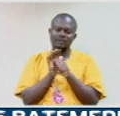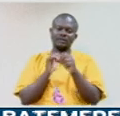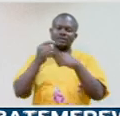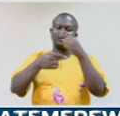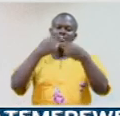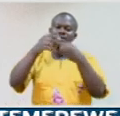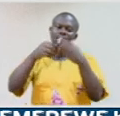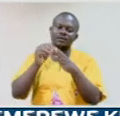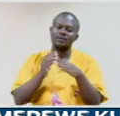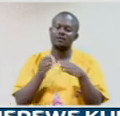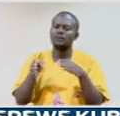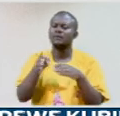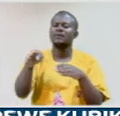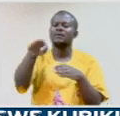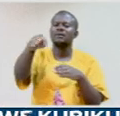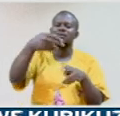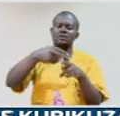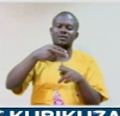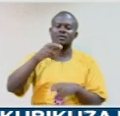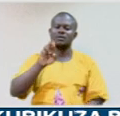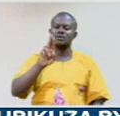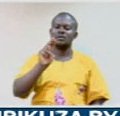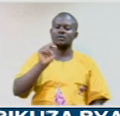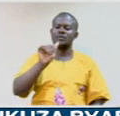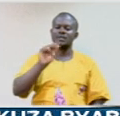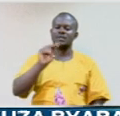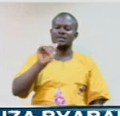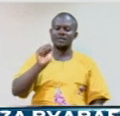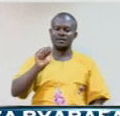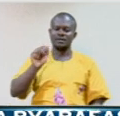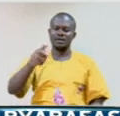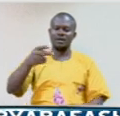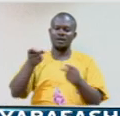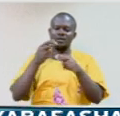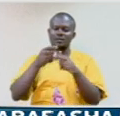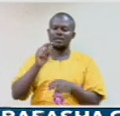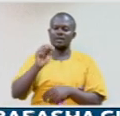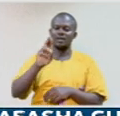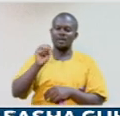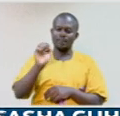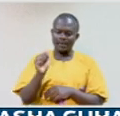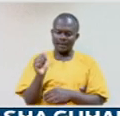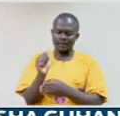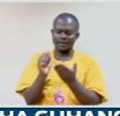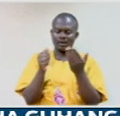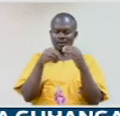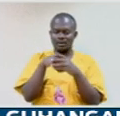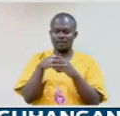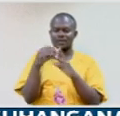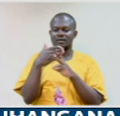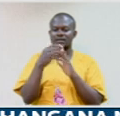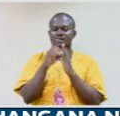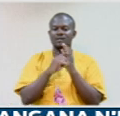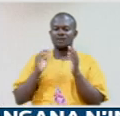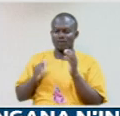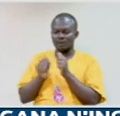Wakomeza wambutse gatoya muri commune yitwaga Runyinya hari paruwasi Gatulika ya Karama, bunini hagati y'akarere ka